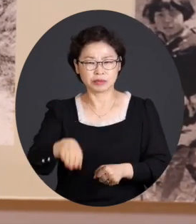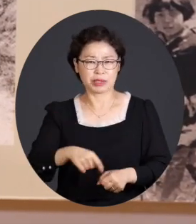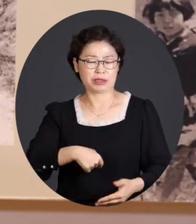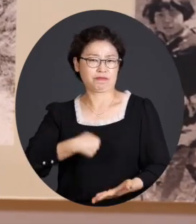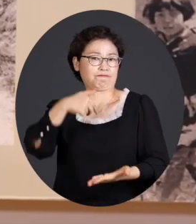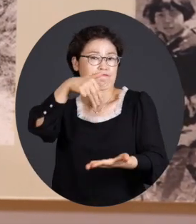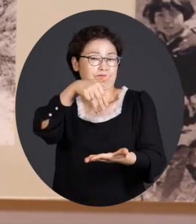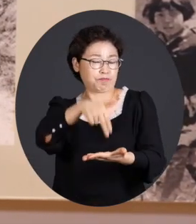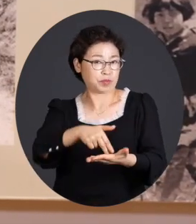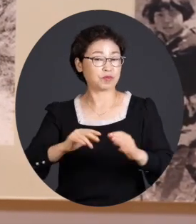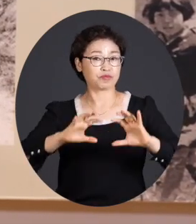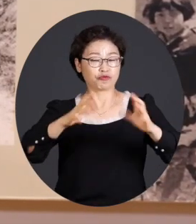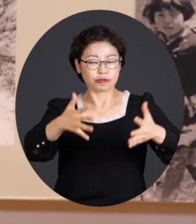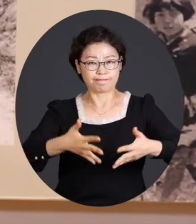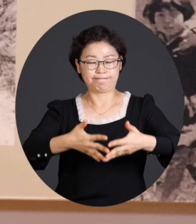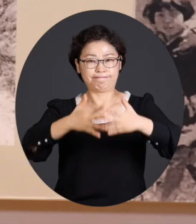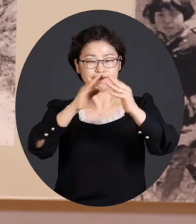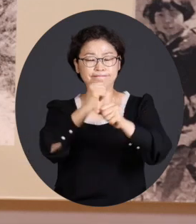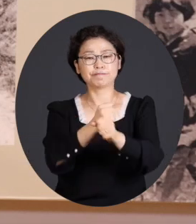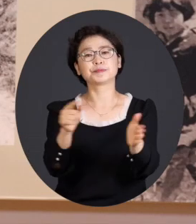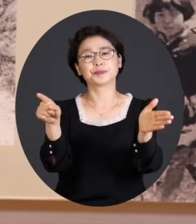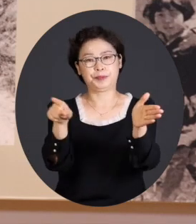독립국가가 수립될 것이라 믿었습니다.